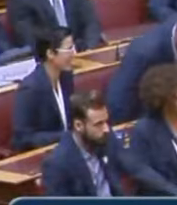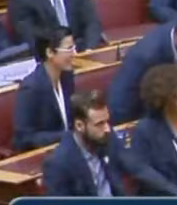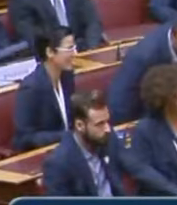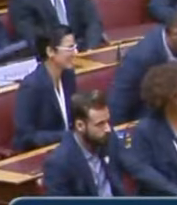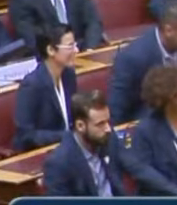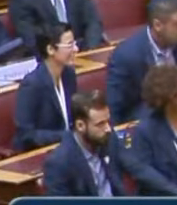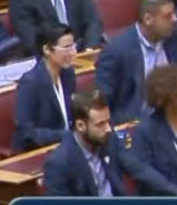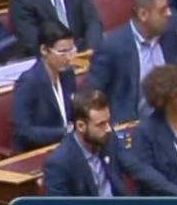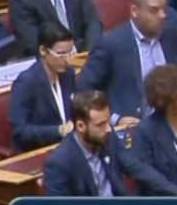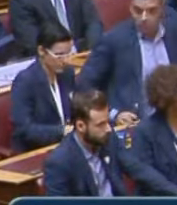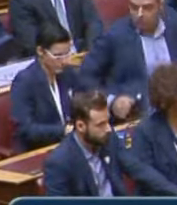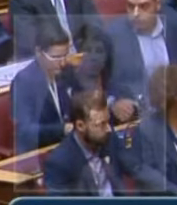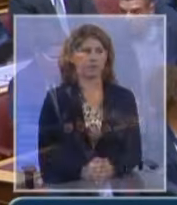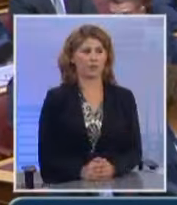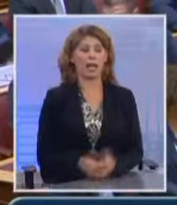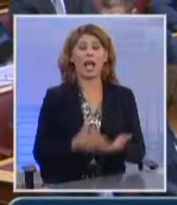Για τον Στίβο,